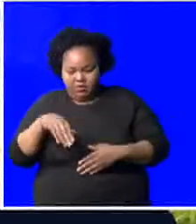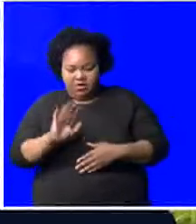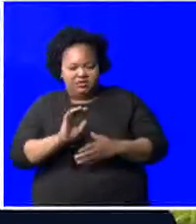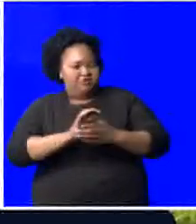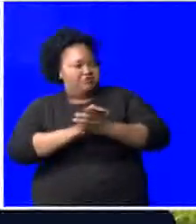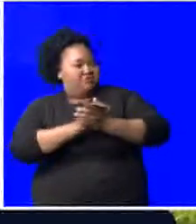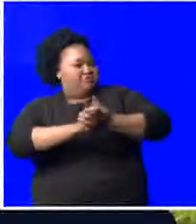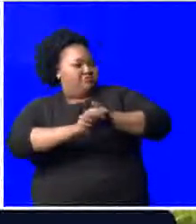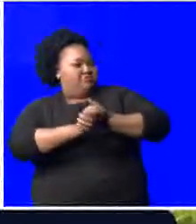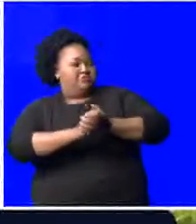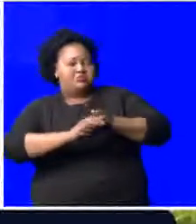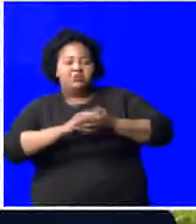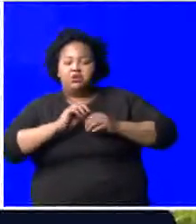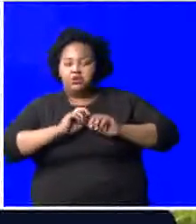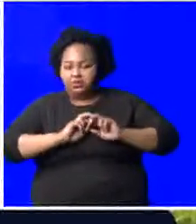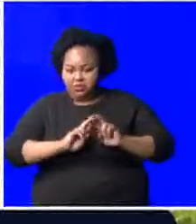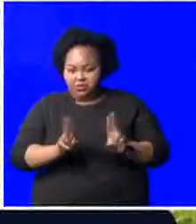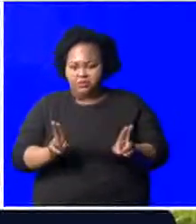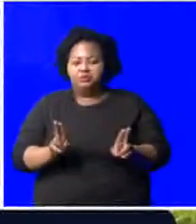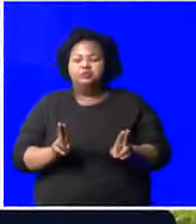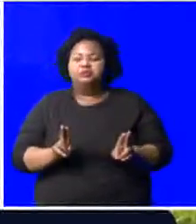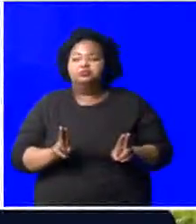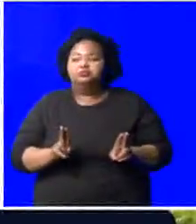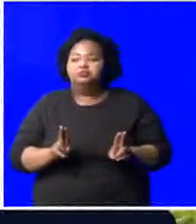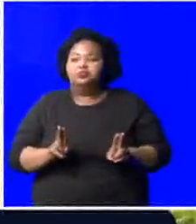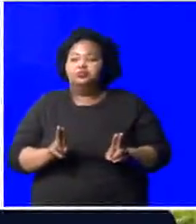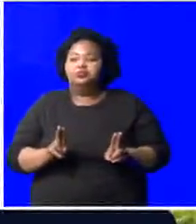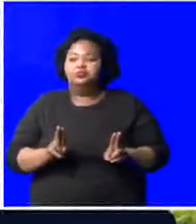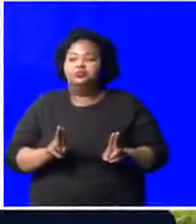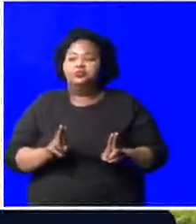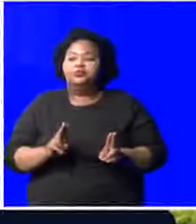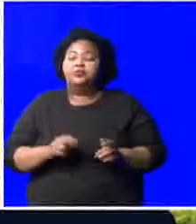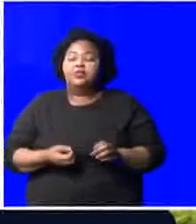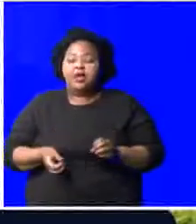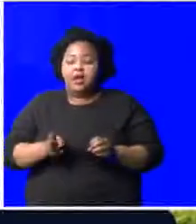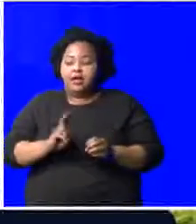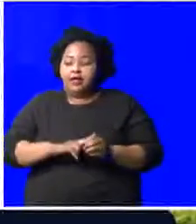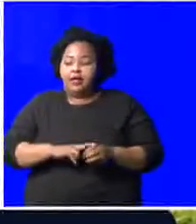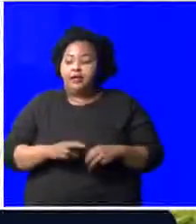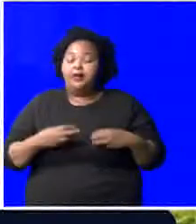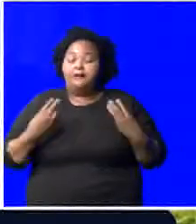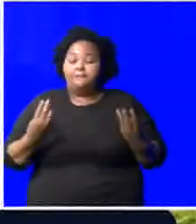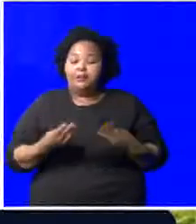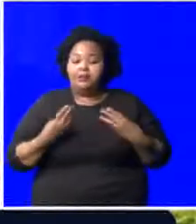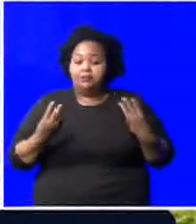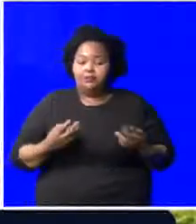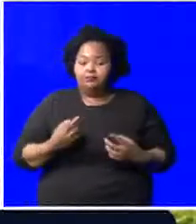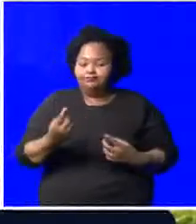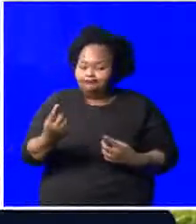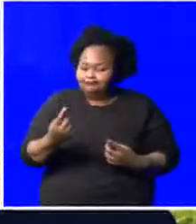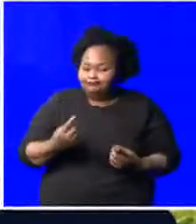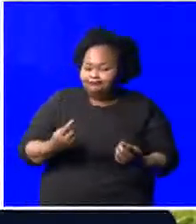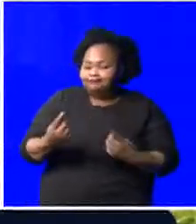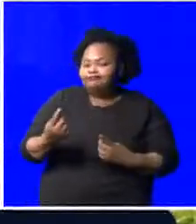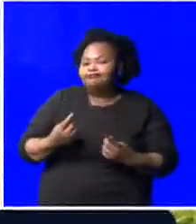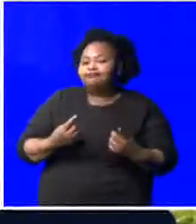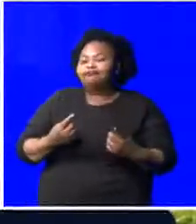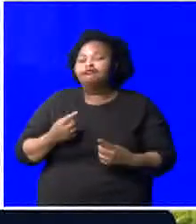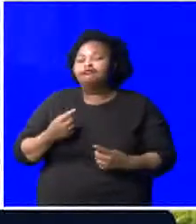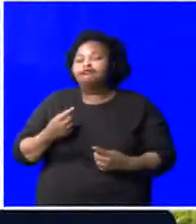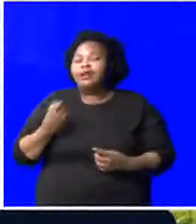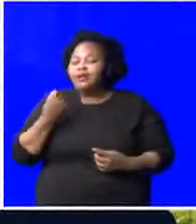ingathinzeki kodwa Mpangazitha kube invoza le noma ngibani angakhona kusonzela kuyo ayivusele